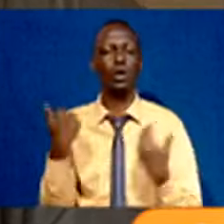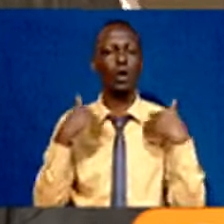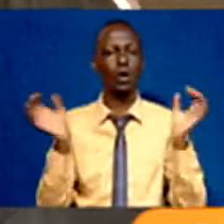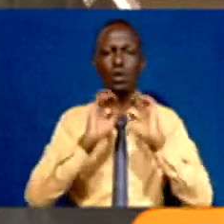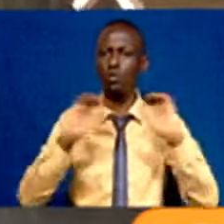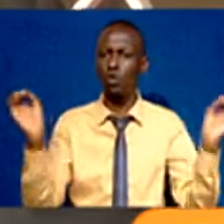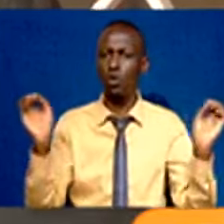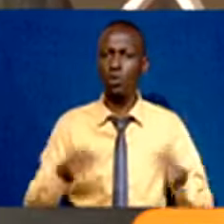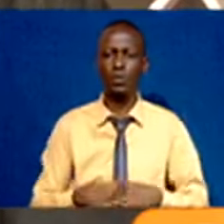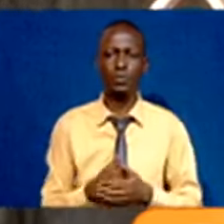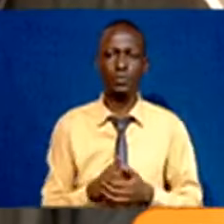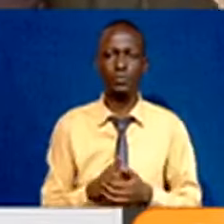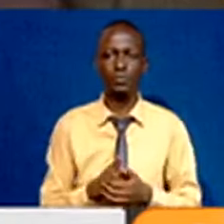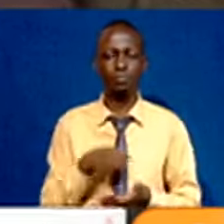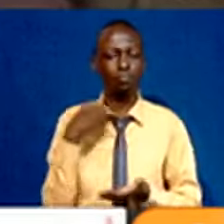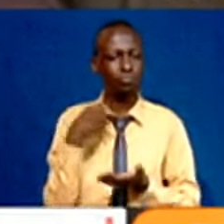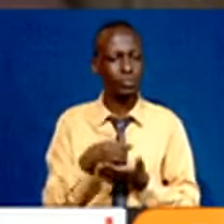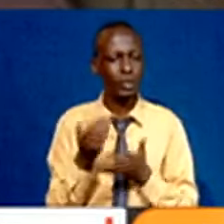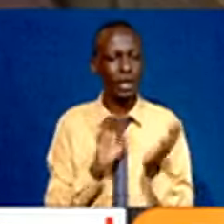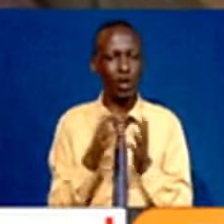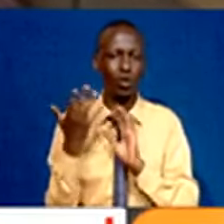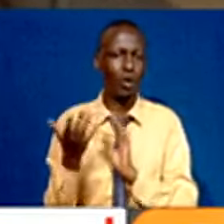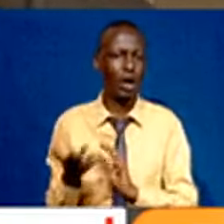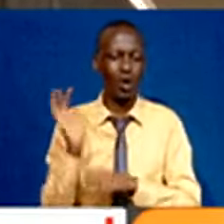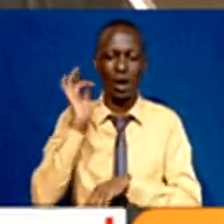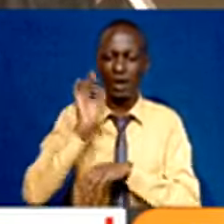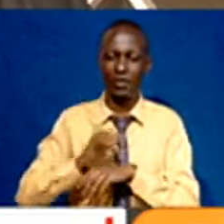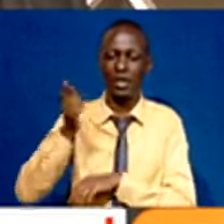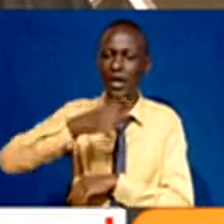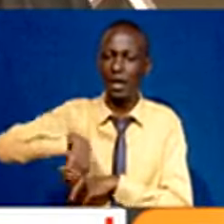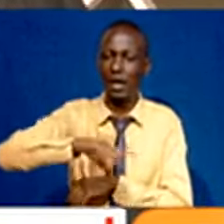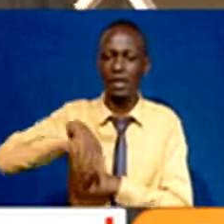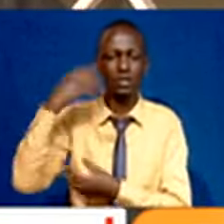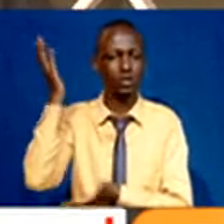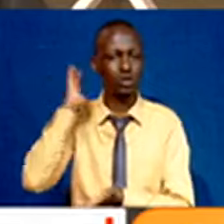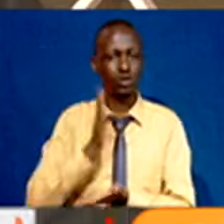wa revenue nayo ninaweza sema tumeathirika sana sababu